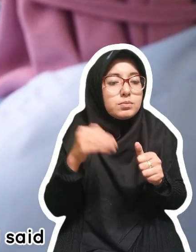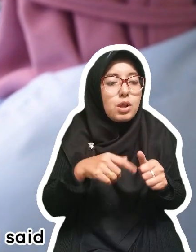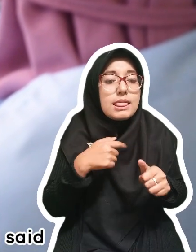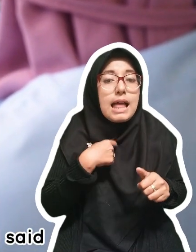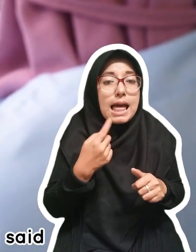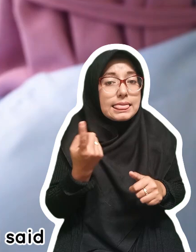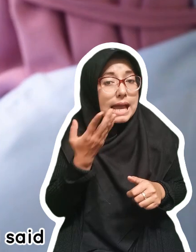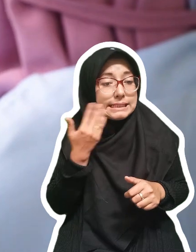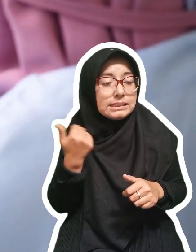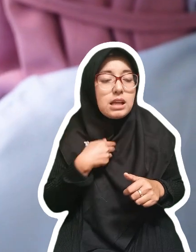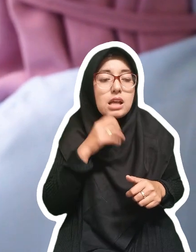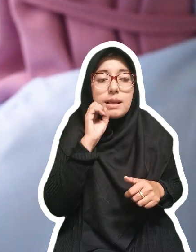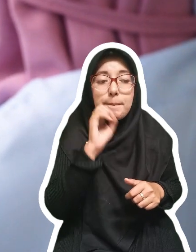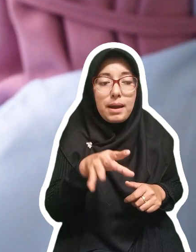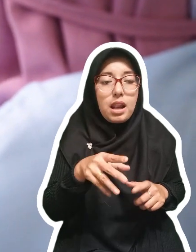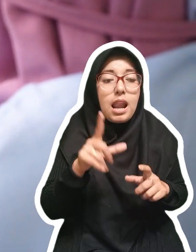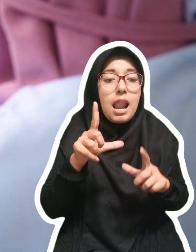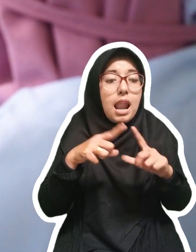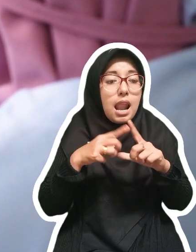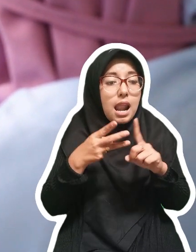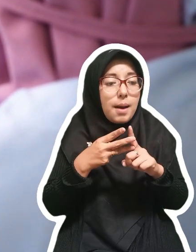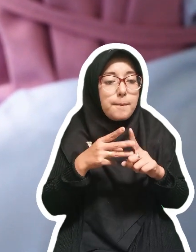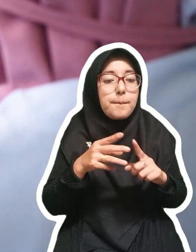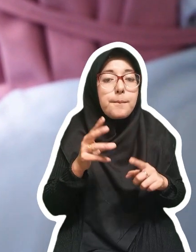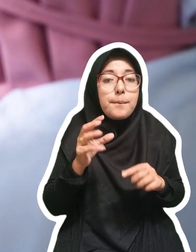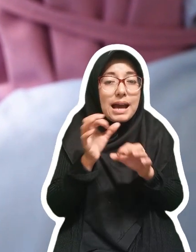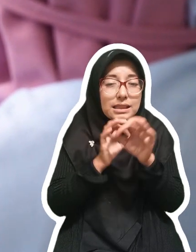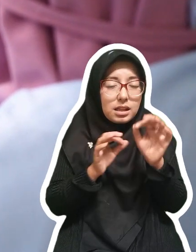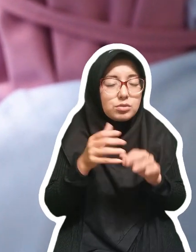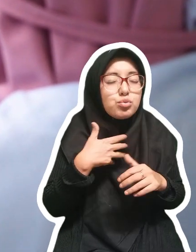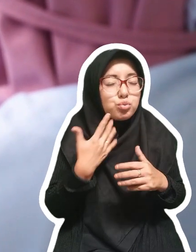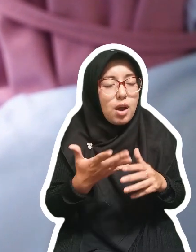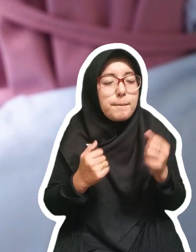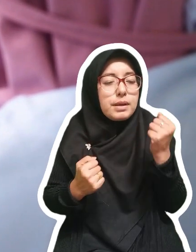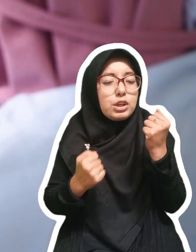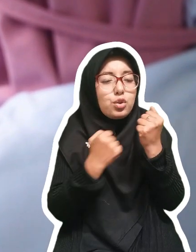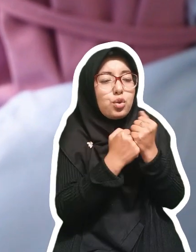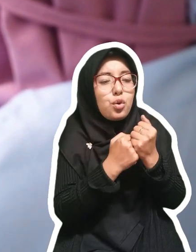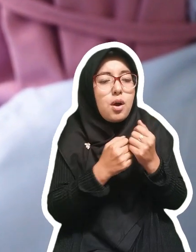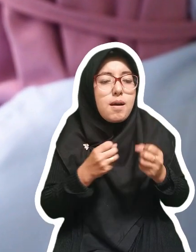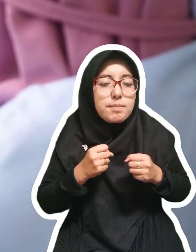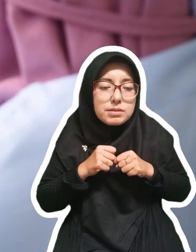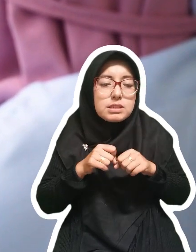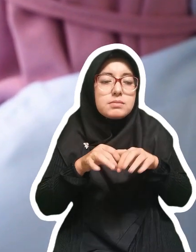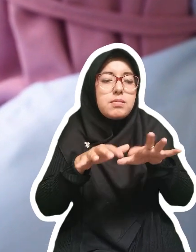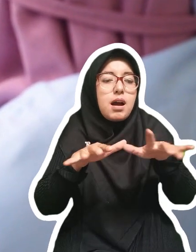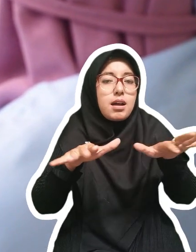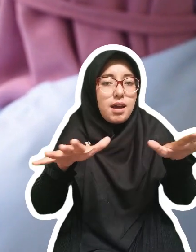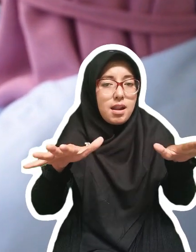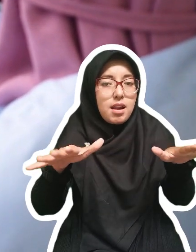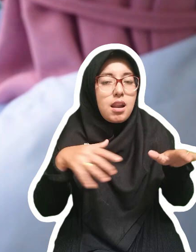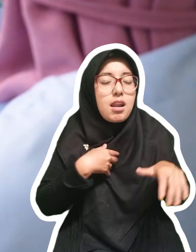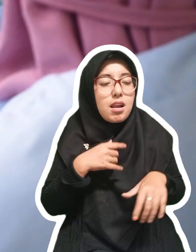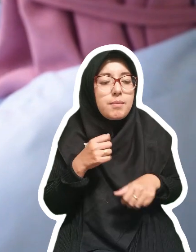tadi yang saya sampaikan, lab bakteriologi juga mendukung penyebaran